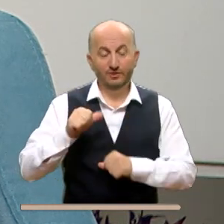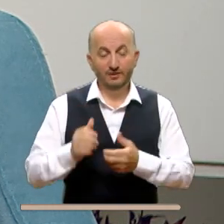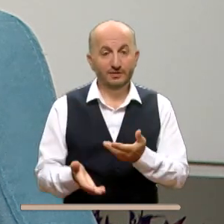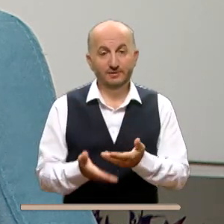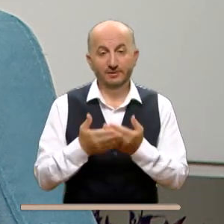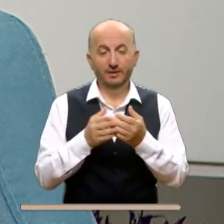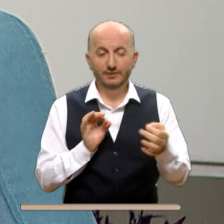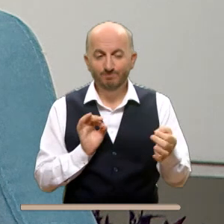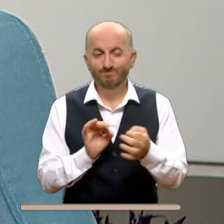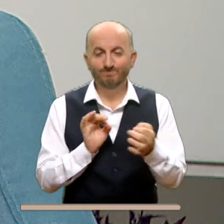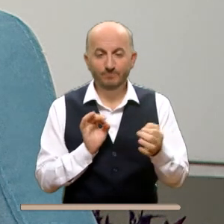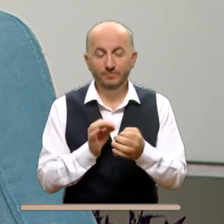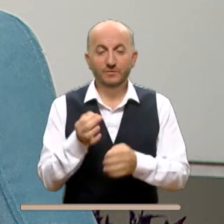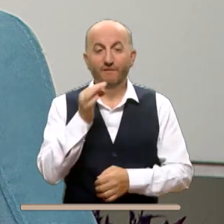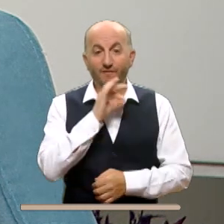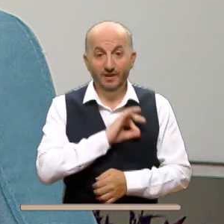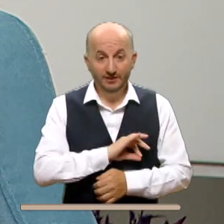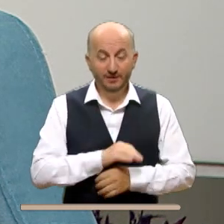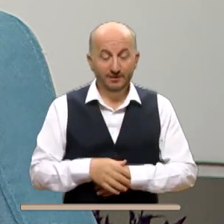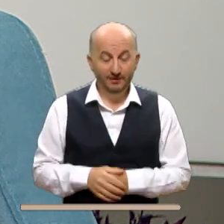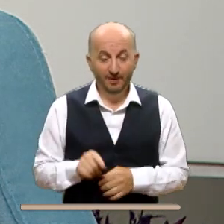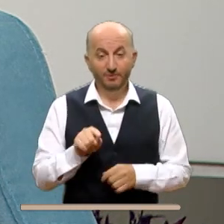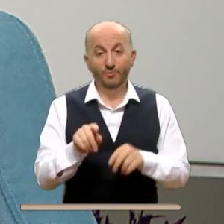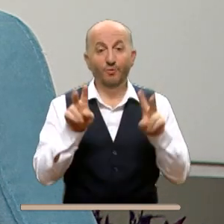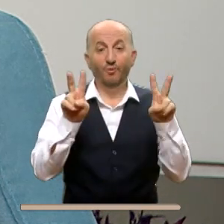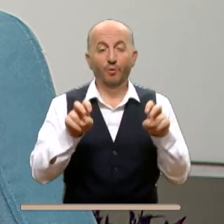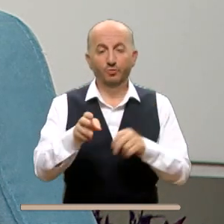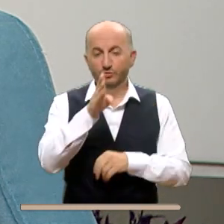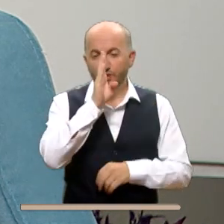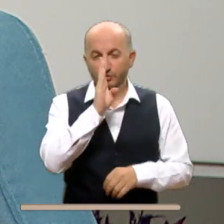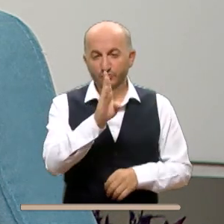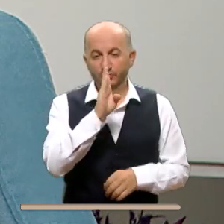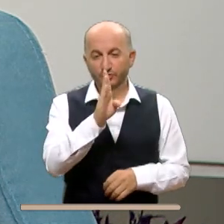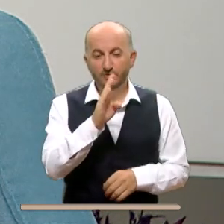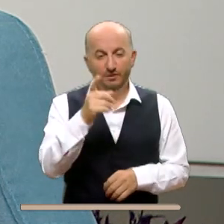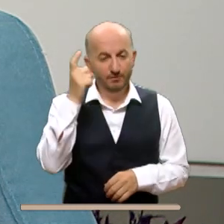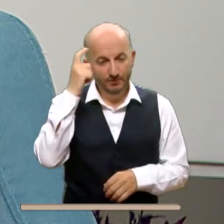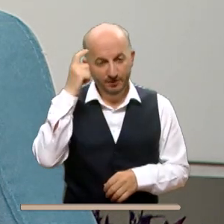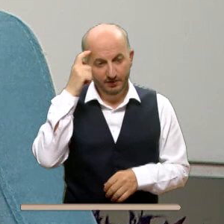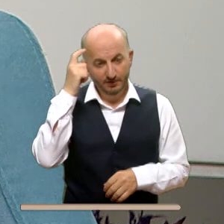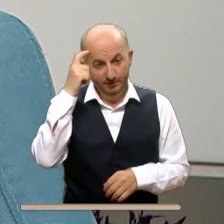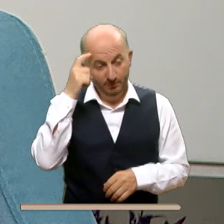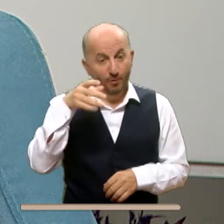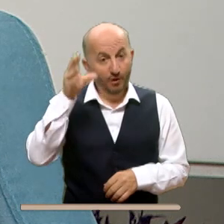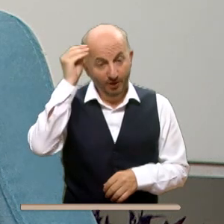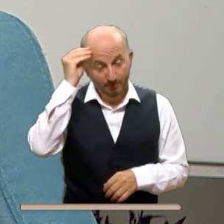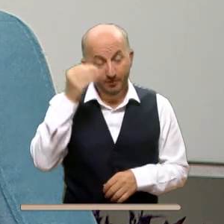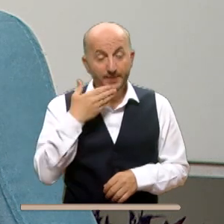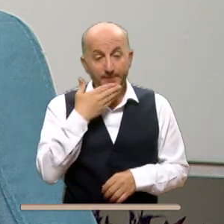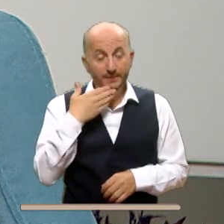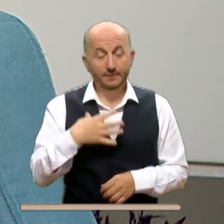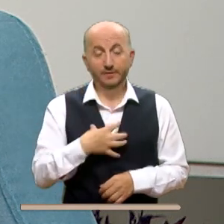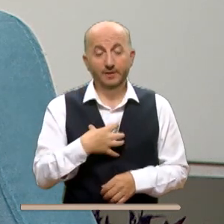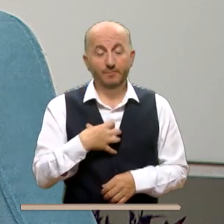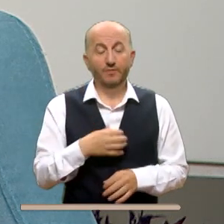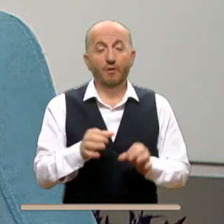iletişim imkanlarından faydalanarak bu konuda ciddi bilgilenme imkanına sahipler.